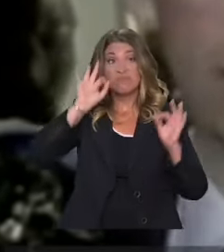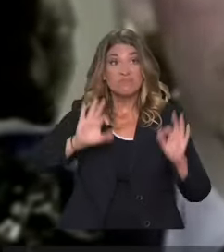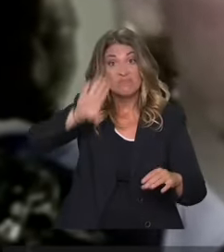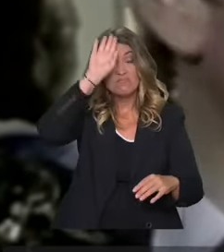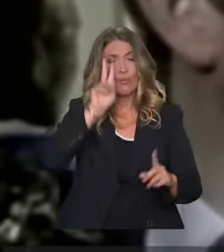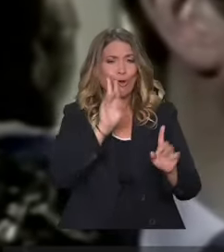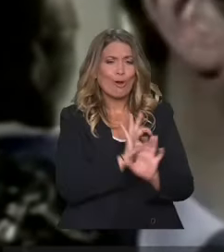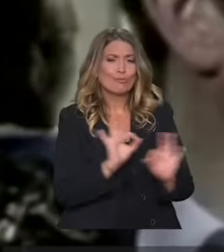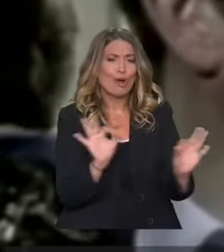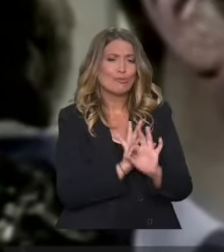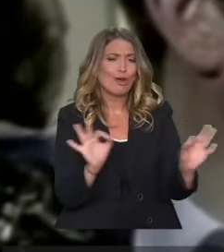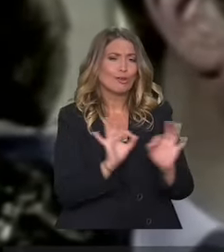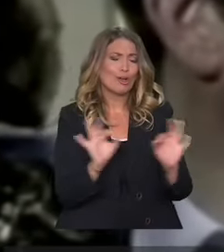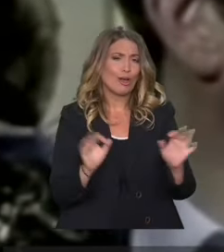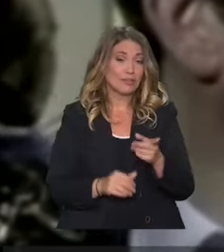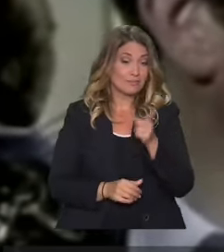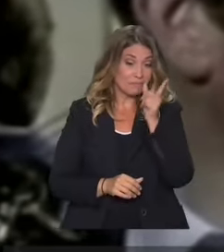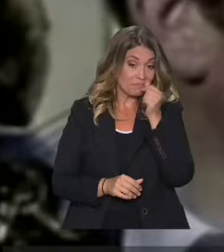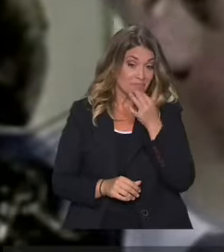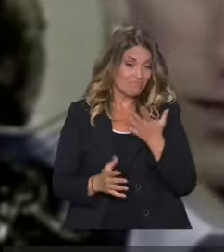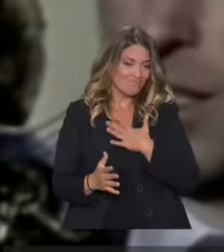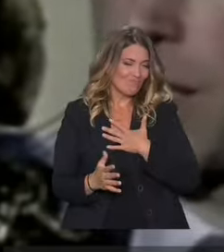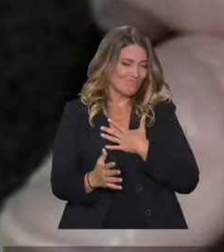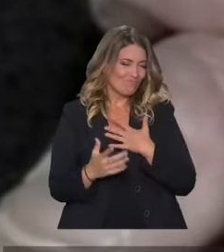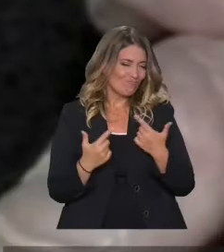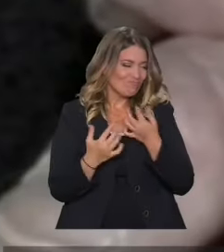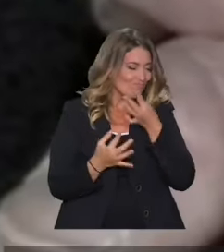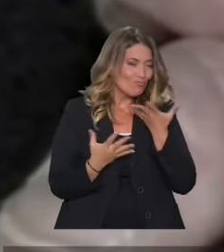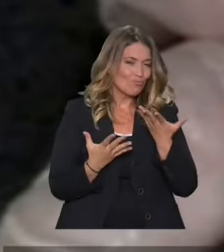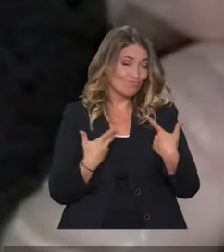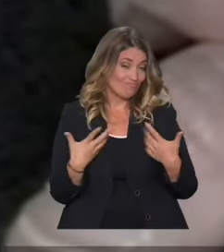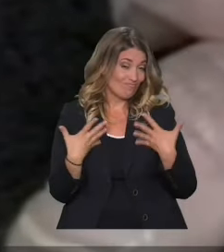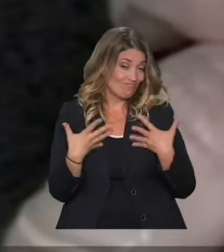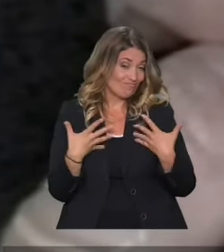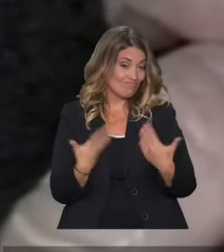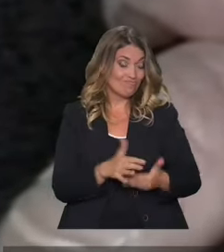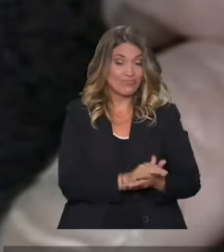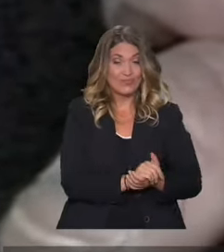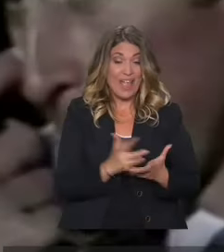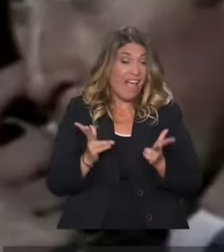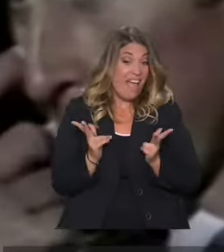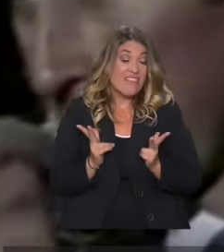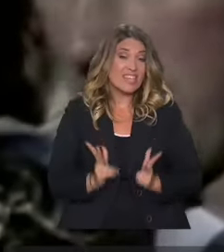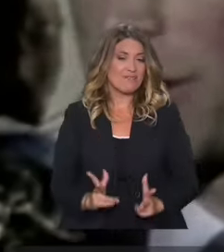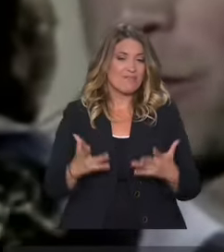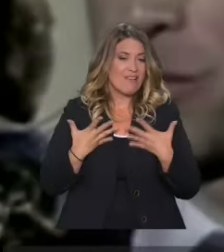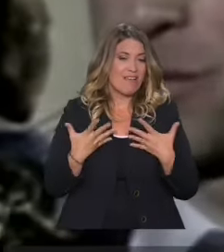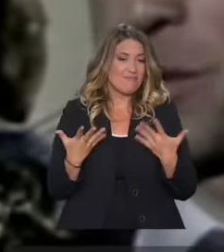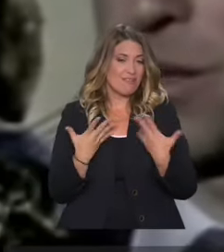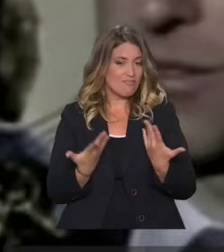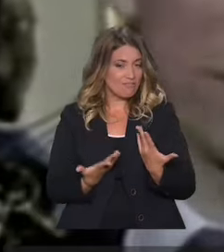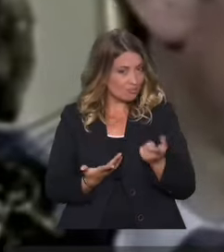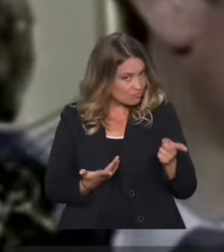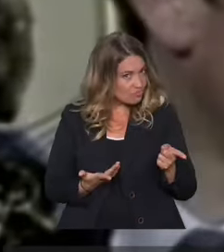Difficult to find the right sort of word, isn't it, really? Just delighted and happy. And I'm amazed that she's